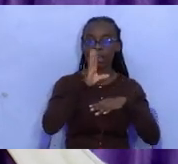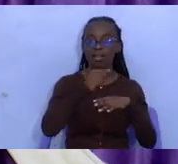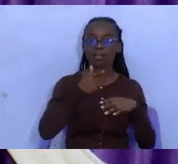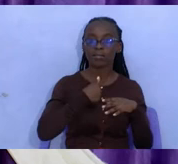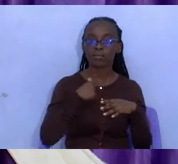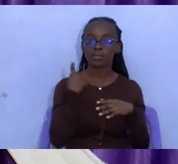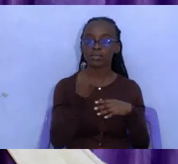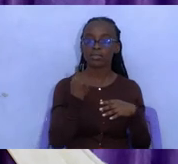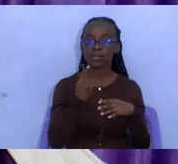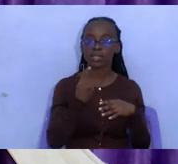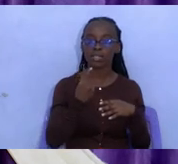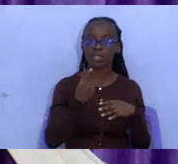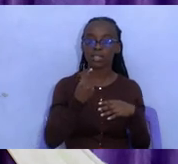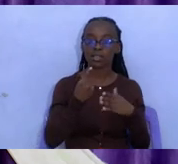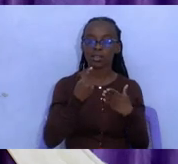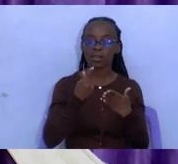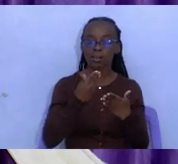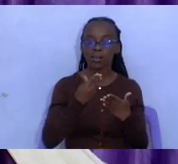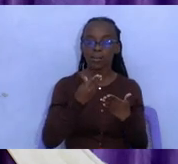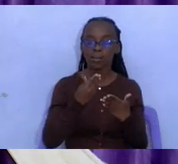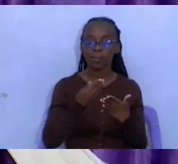maneno. Sijui.